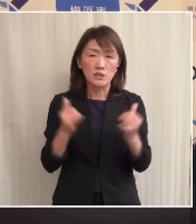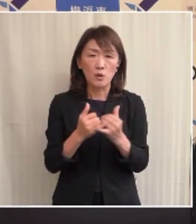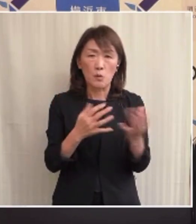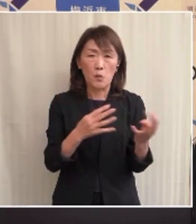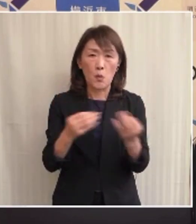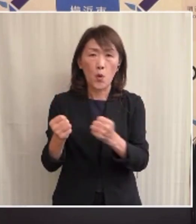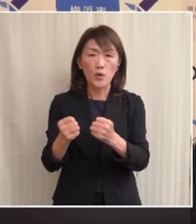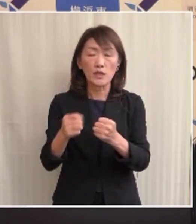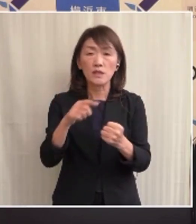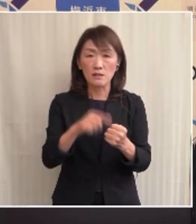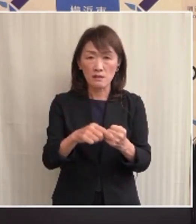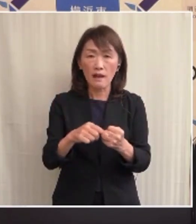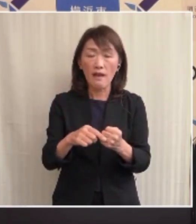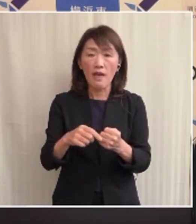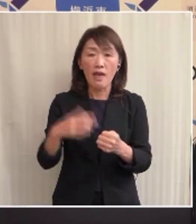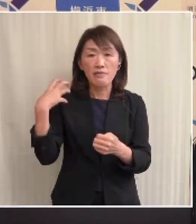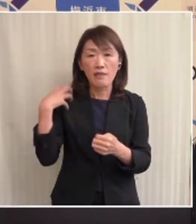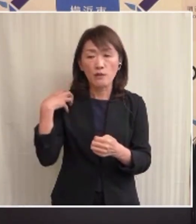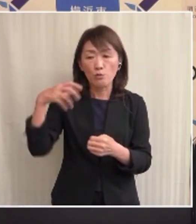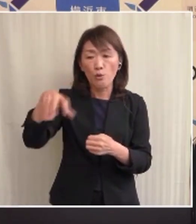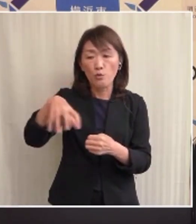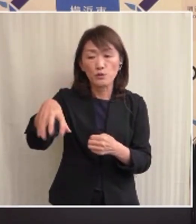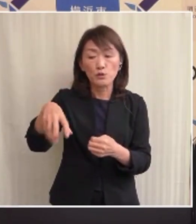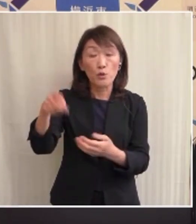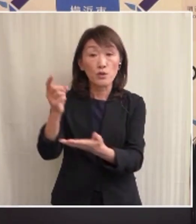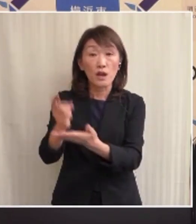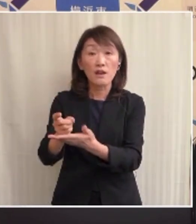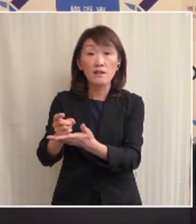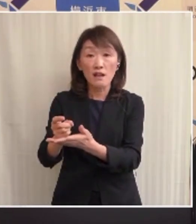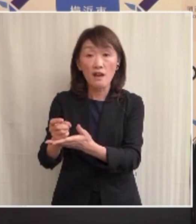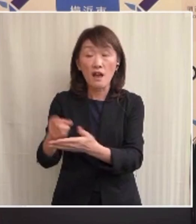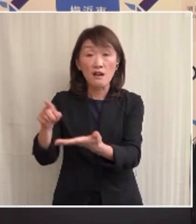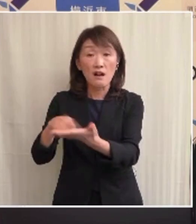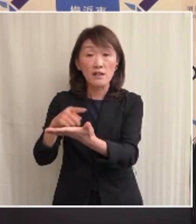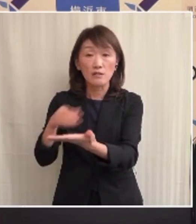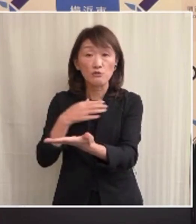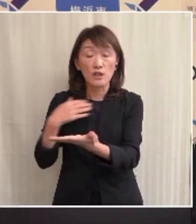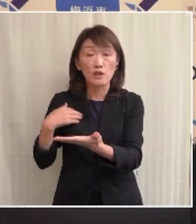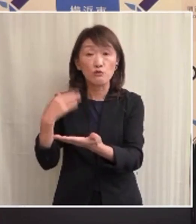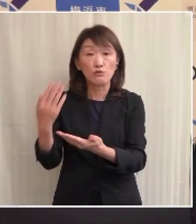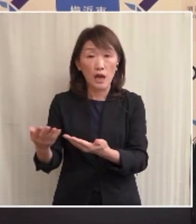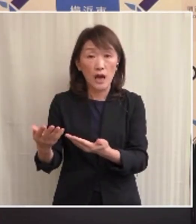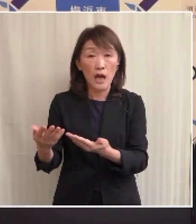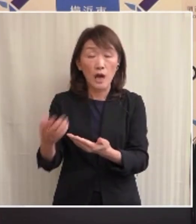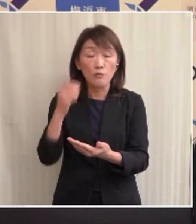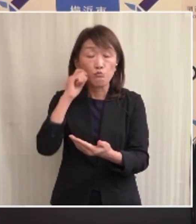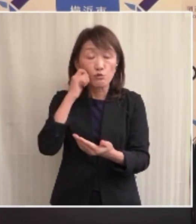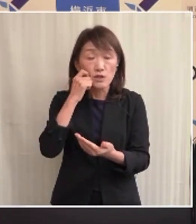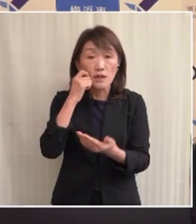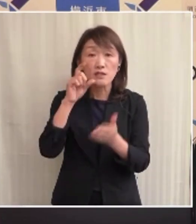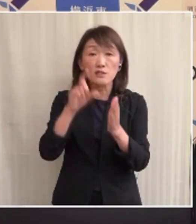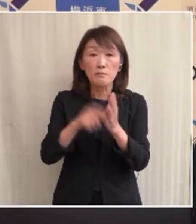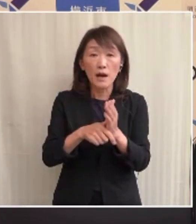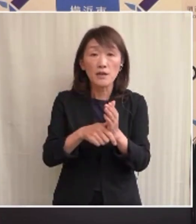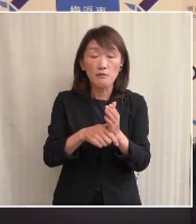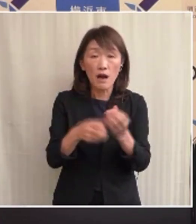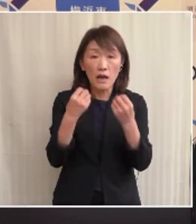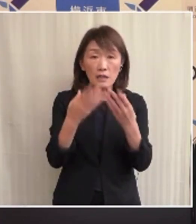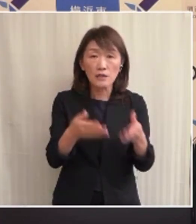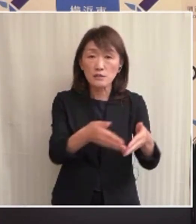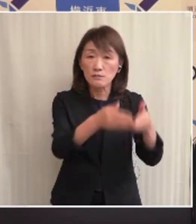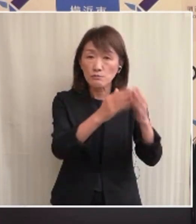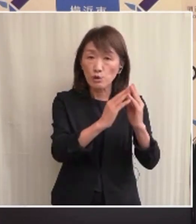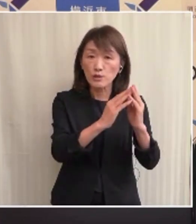その作業が今後できるのか、もし難しいとすればプロジェクトチームのようなものを市庁舎内で立ち上げるのかっていうところを教えていただければと思います